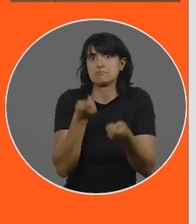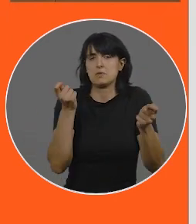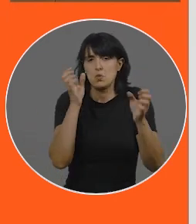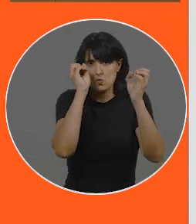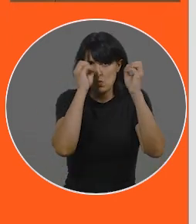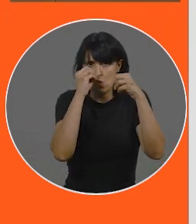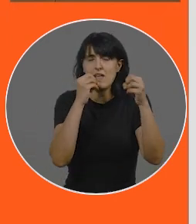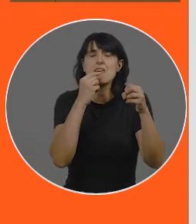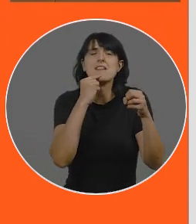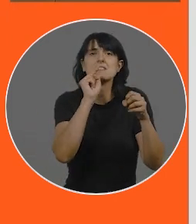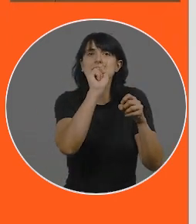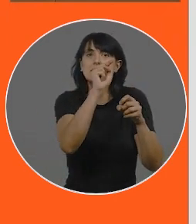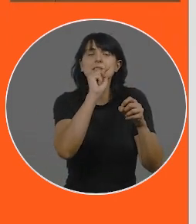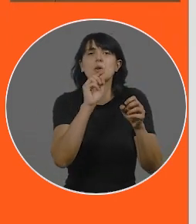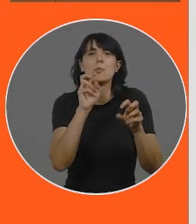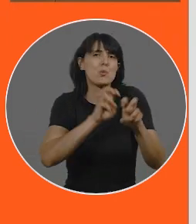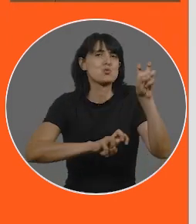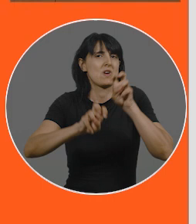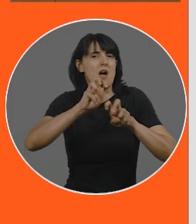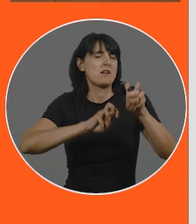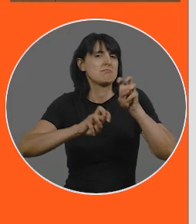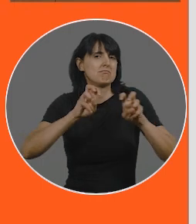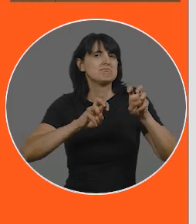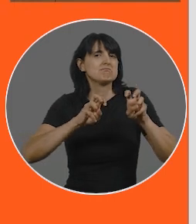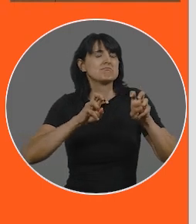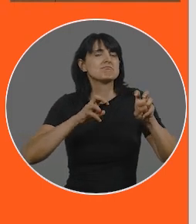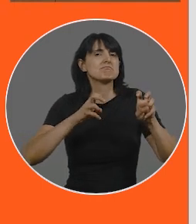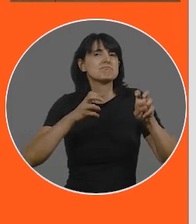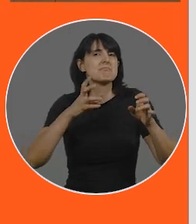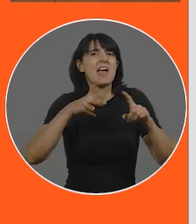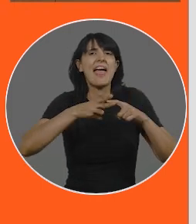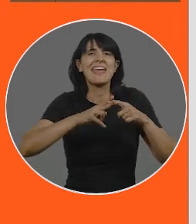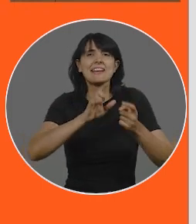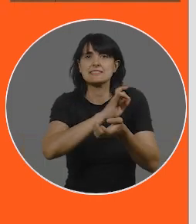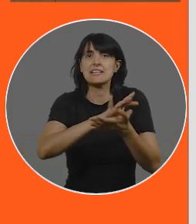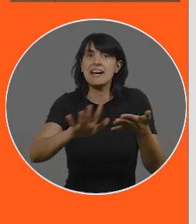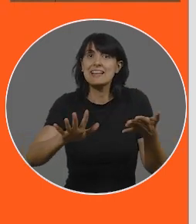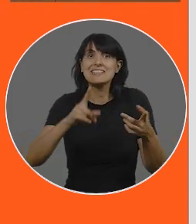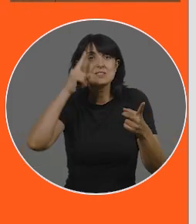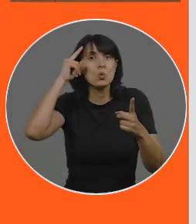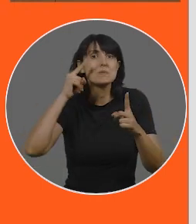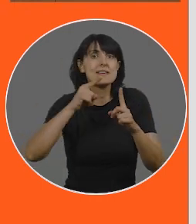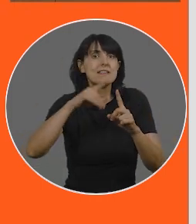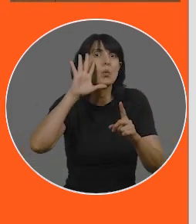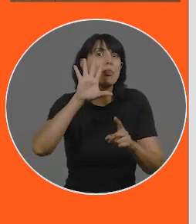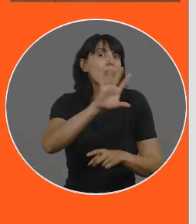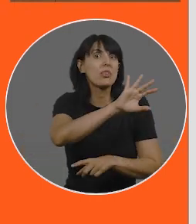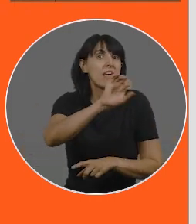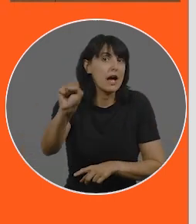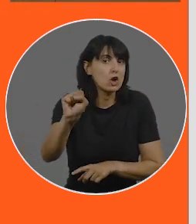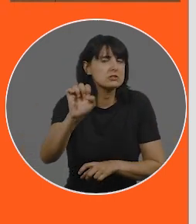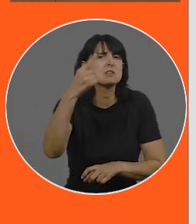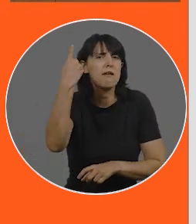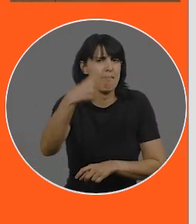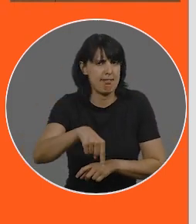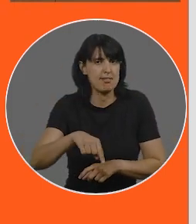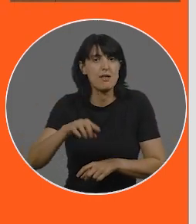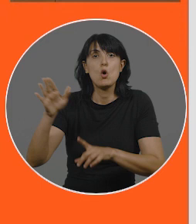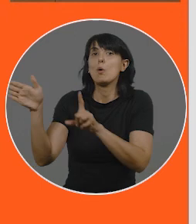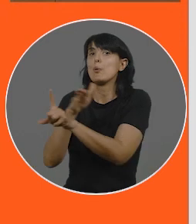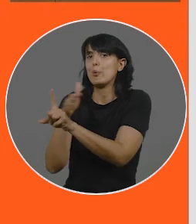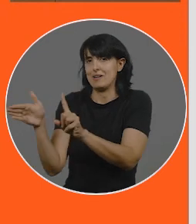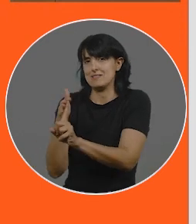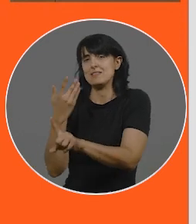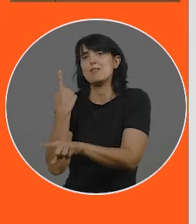fer jo promoció de Google, però si busqueu un cercador, trobareu diverses eines que podeu fer servir per saber si un PDF és accessible o